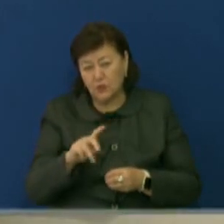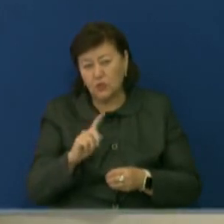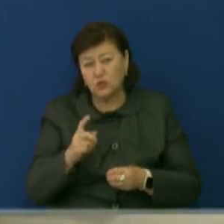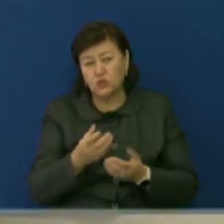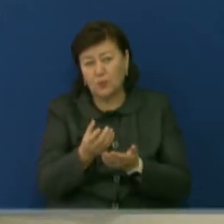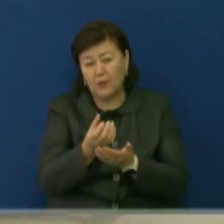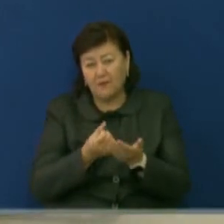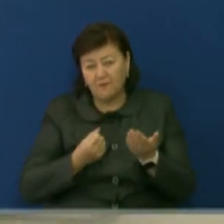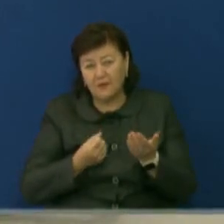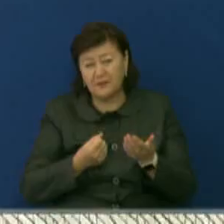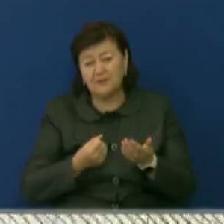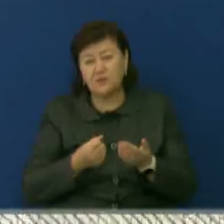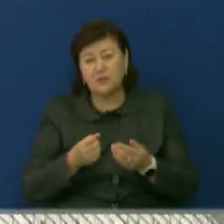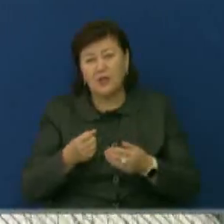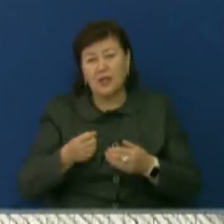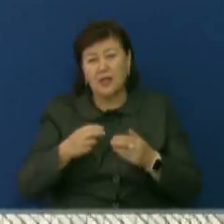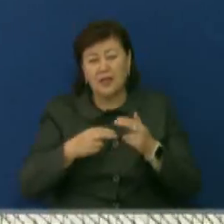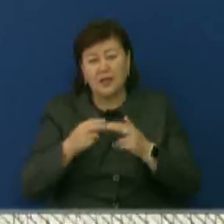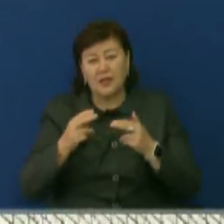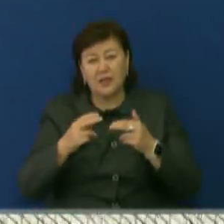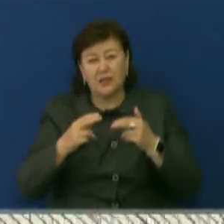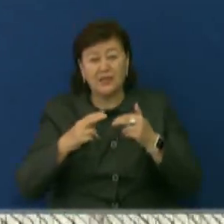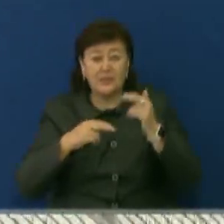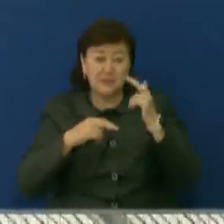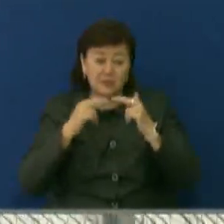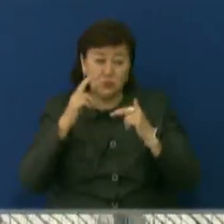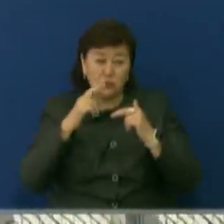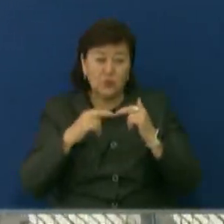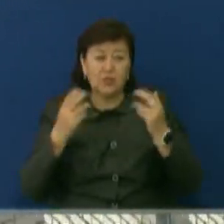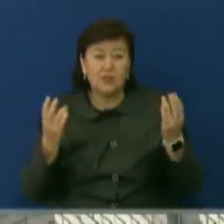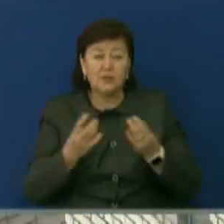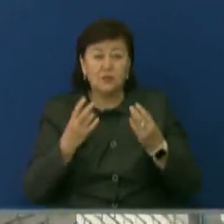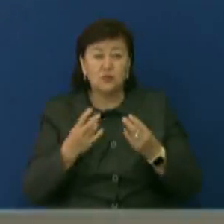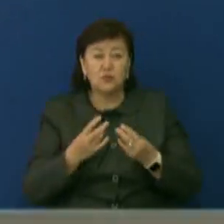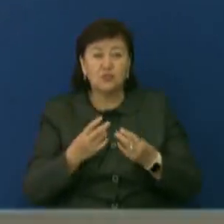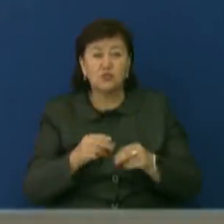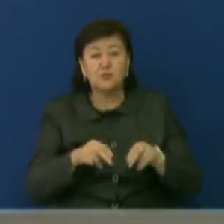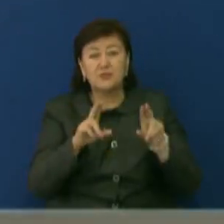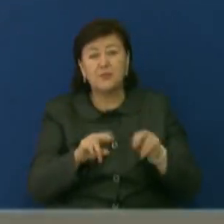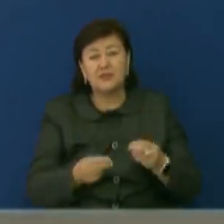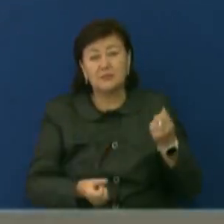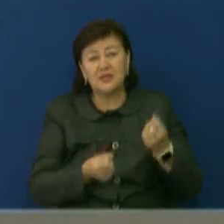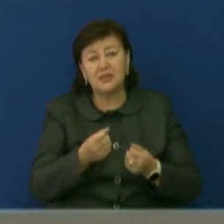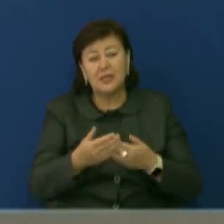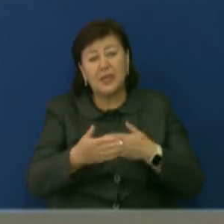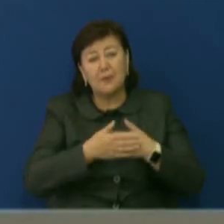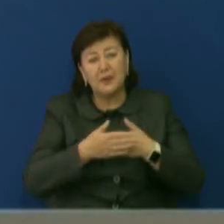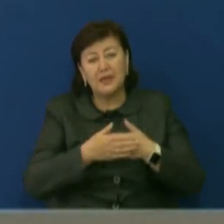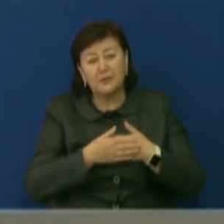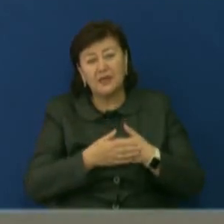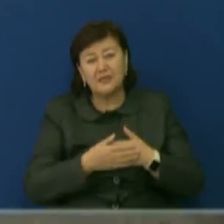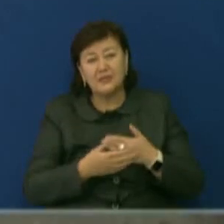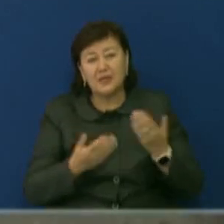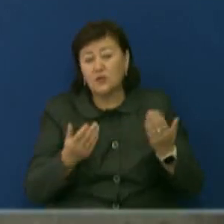автолестницу и подвести ее к окну, спецтехника должна подъехать на необходимое расстояние. Но, как правило, в некоторых